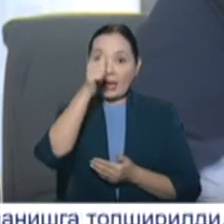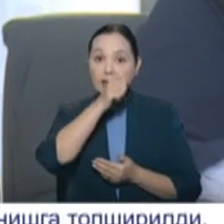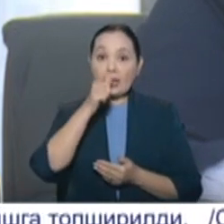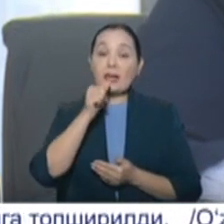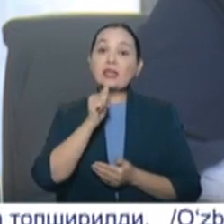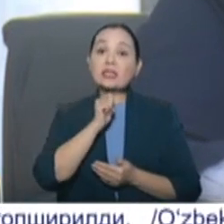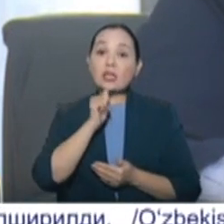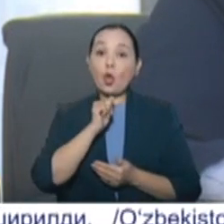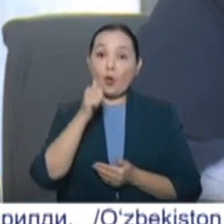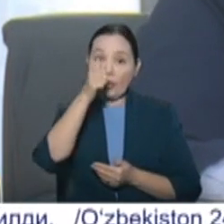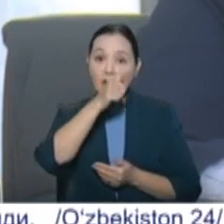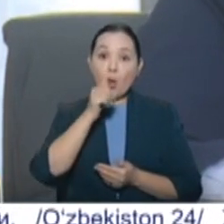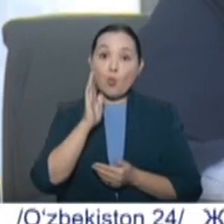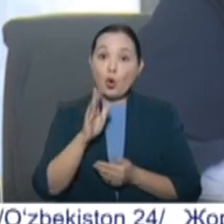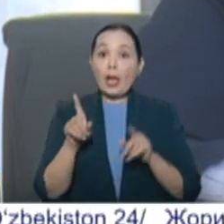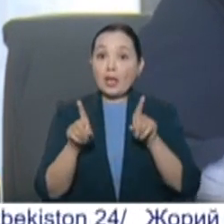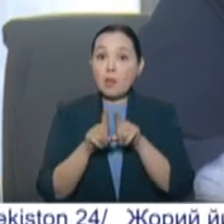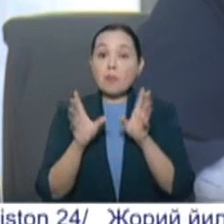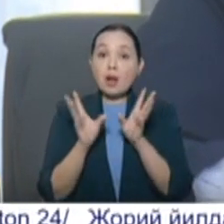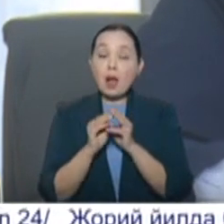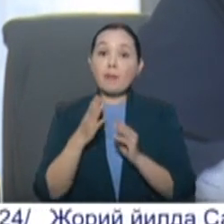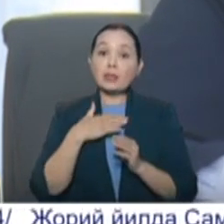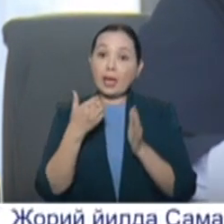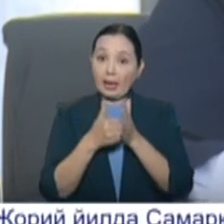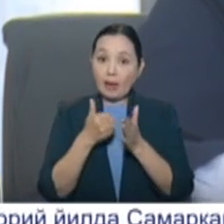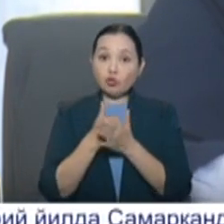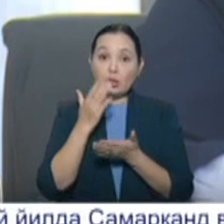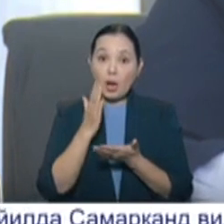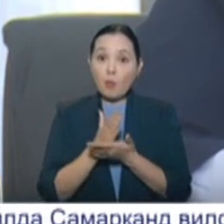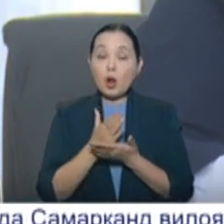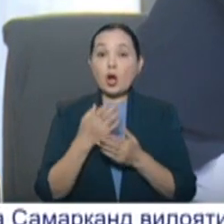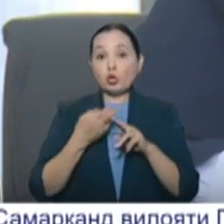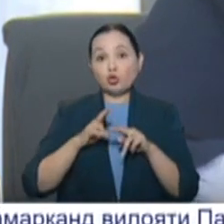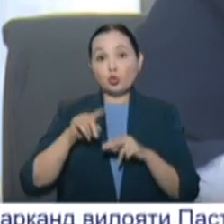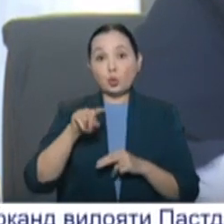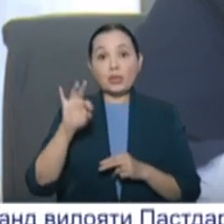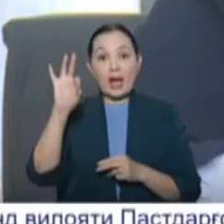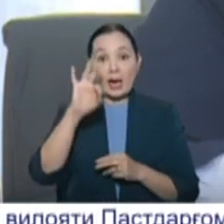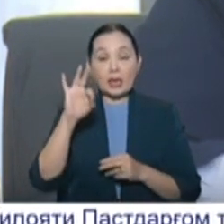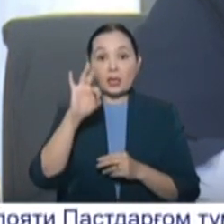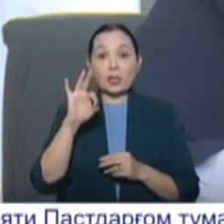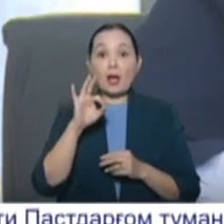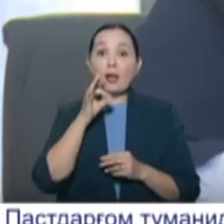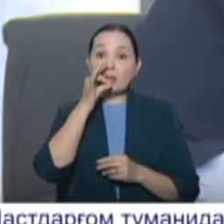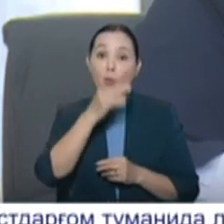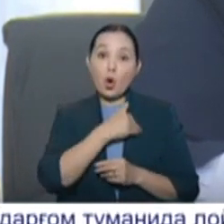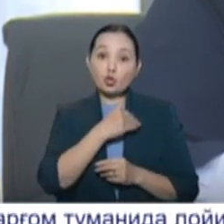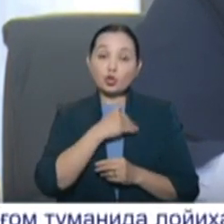sinov yili bo'lgani bilan bizda o'zimizga yarasha kamchiliklar bor. Shu tariqasida mana shu shularni nima qilmoqchi edim,